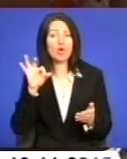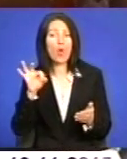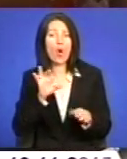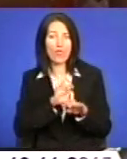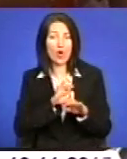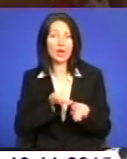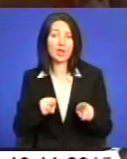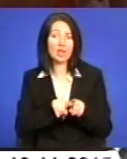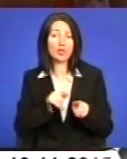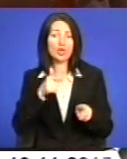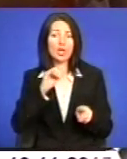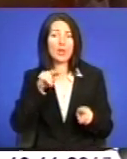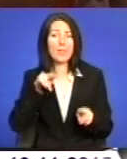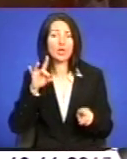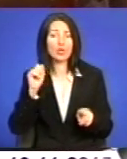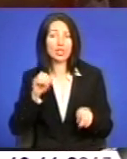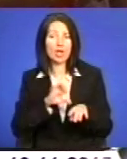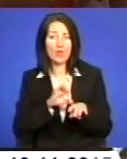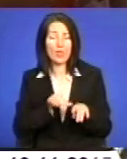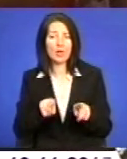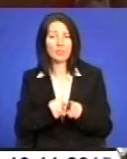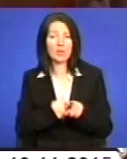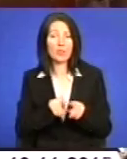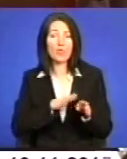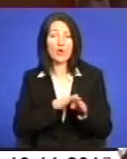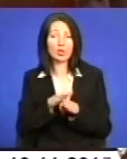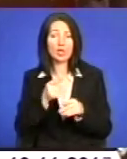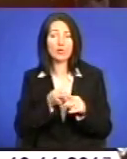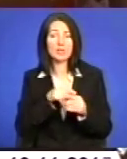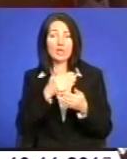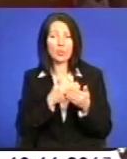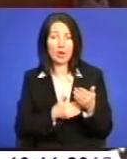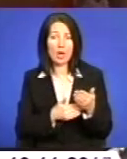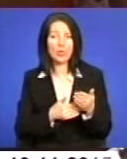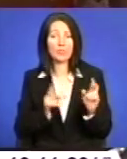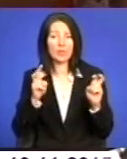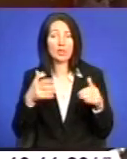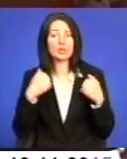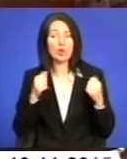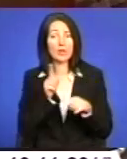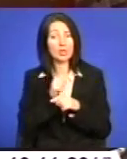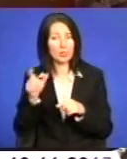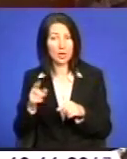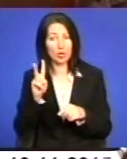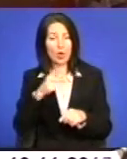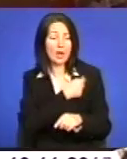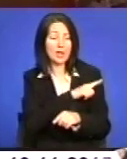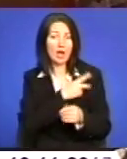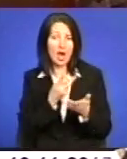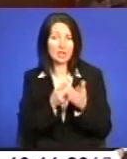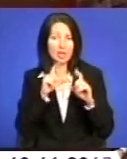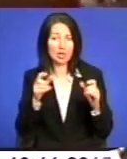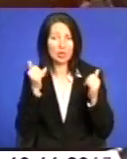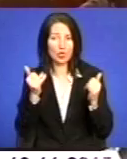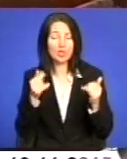гіпертонічною хворобою. Так, по здоров'ю, по виконанню цієї програми «Здоров'я тернополян», друга міська лікарня сьогодні